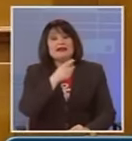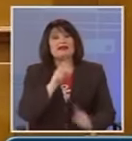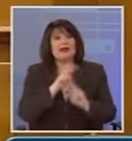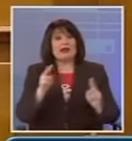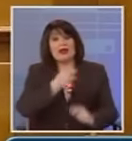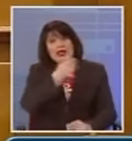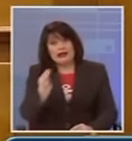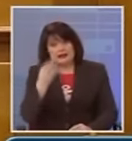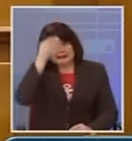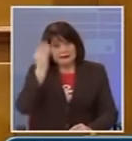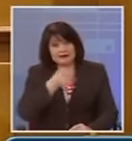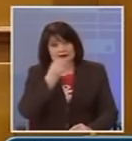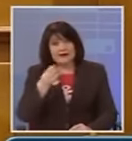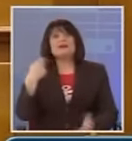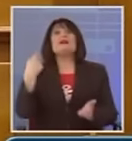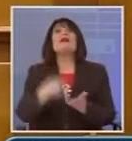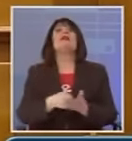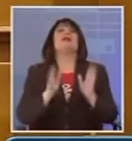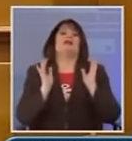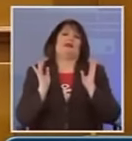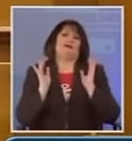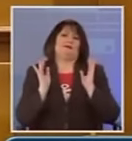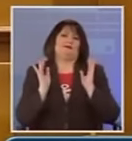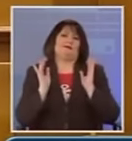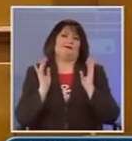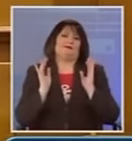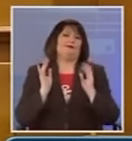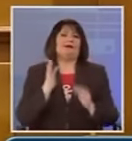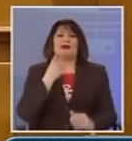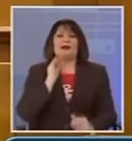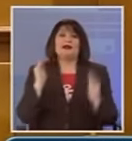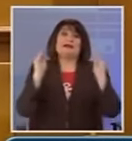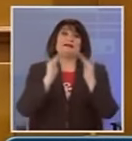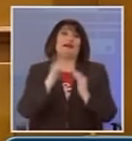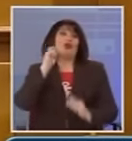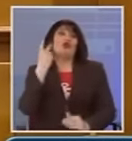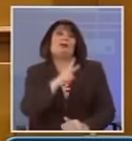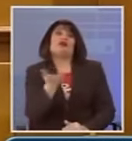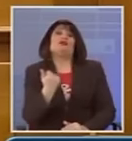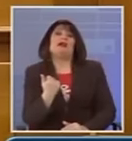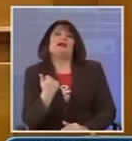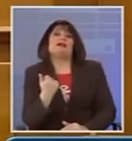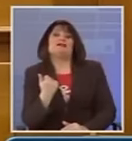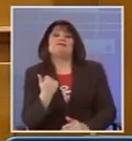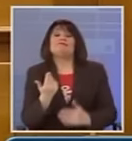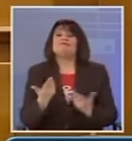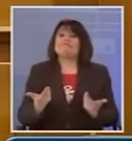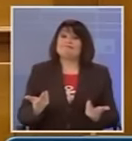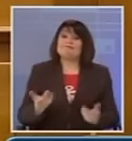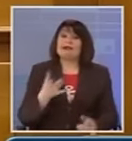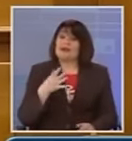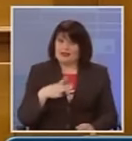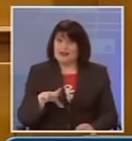διευκρινίζατε ότι δεν θα πληρώσετε έτσι κι αλλιώς, γιατί δεν έχετε σπίτι στο όνομά σας. Και αν